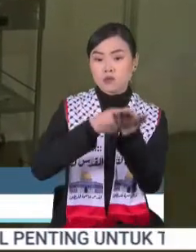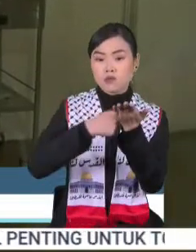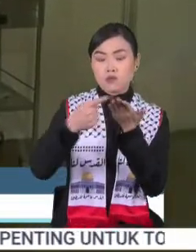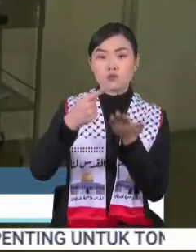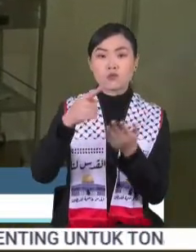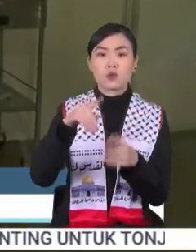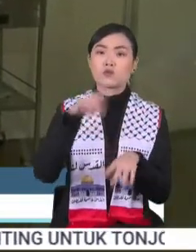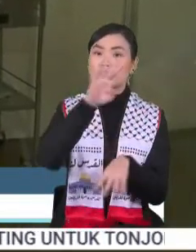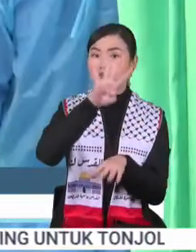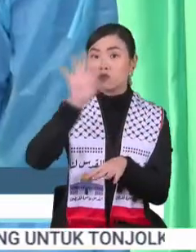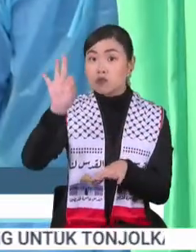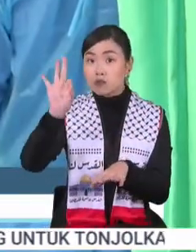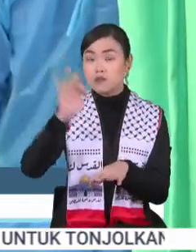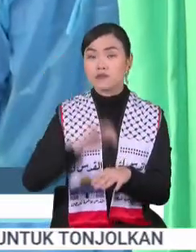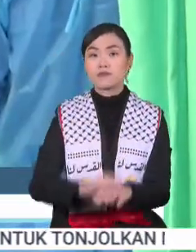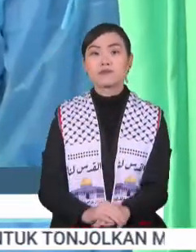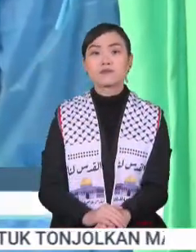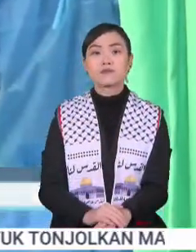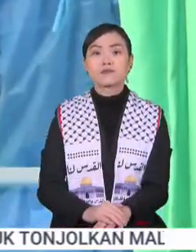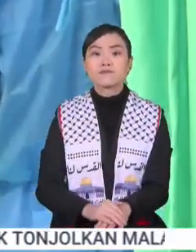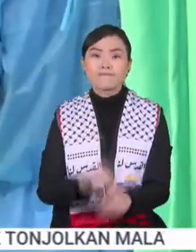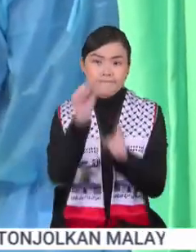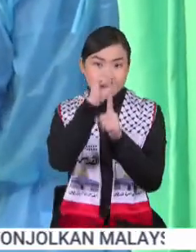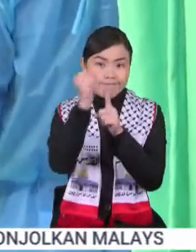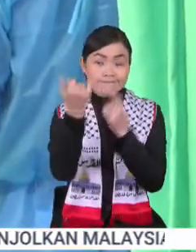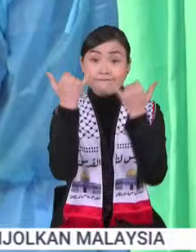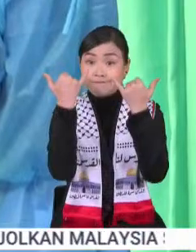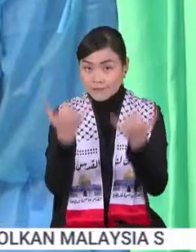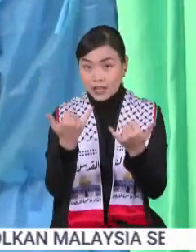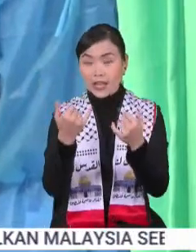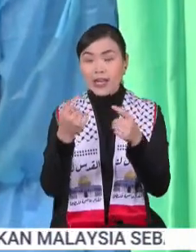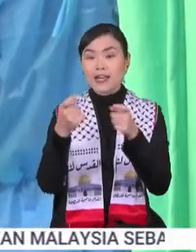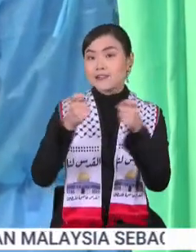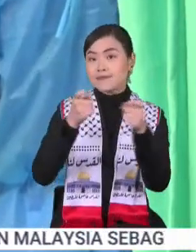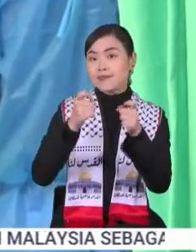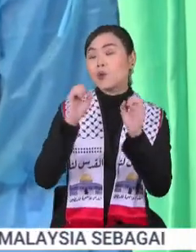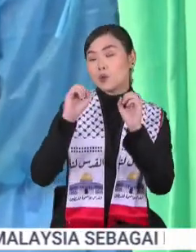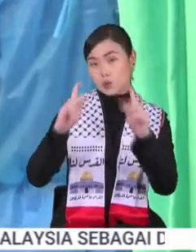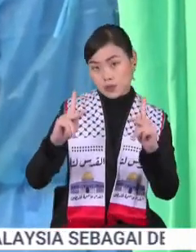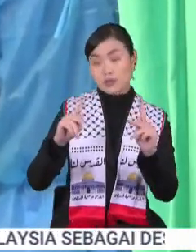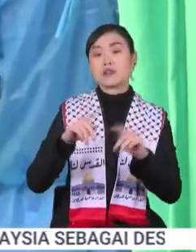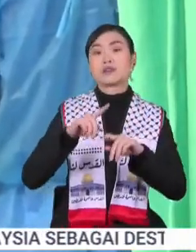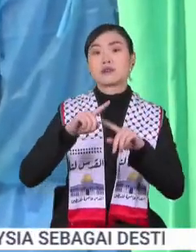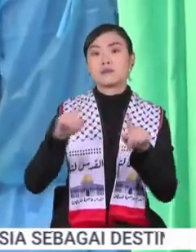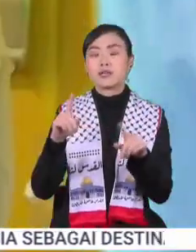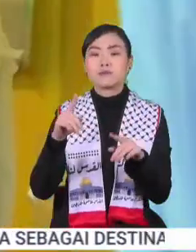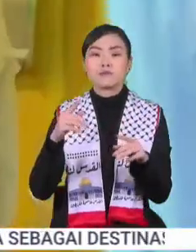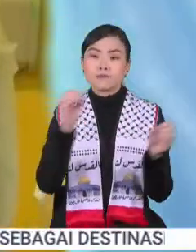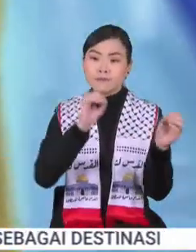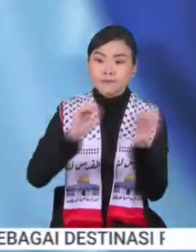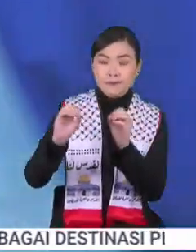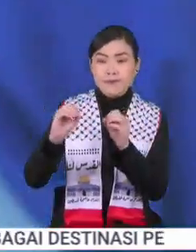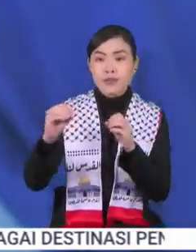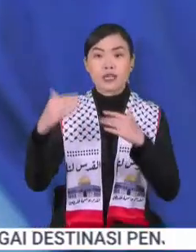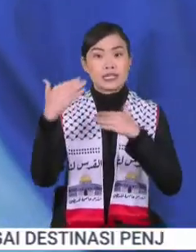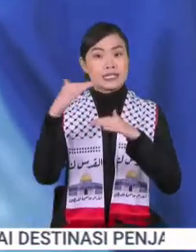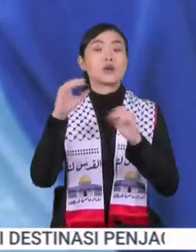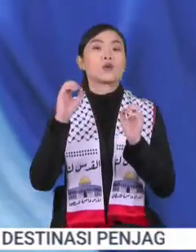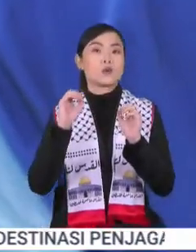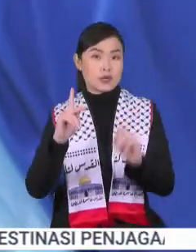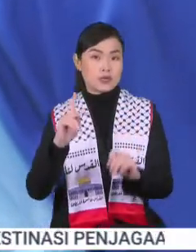minggu epidemiologi ke-49 situasi ketika ini masih terkawal dan kemudahan penjagaan kesihatan beroperasi dalam